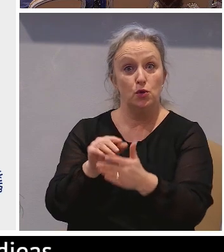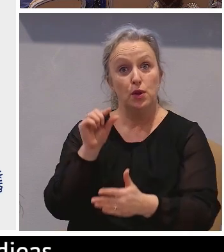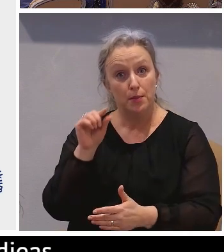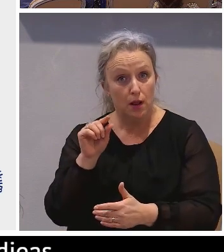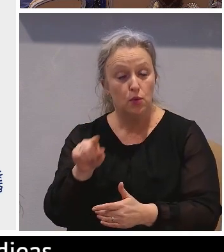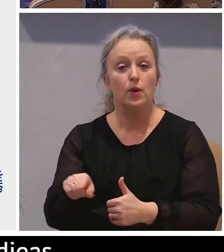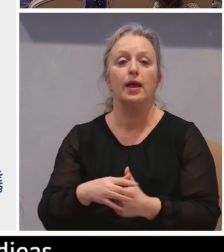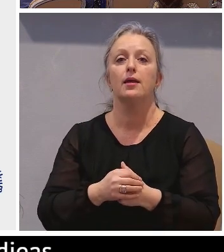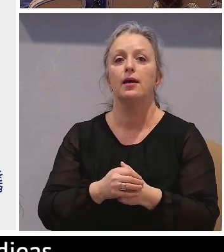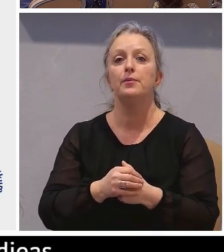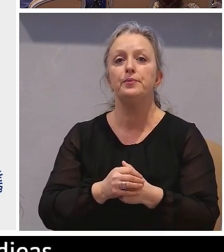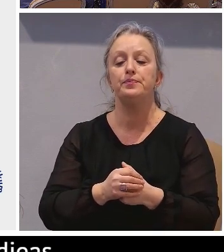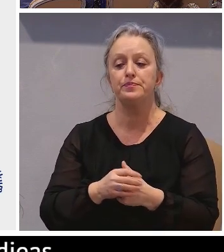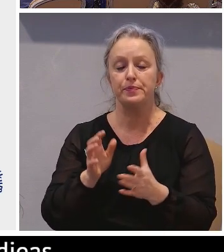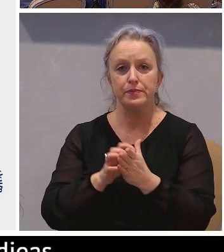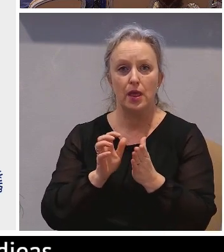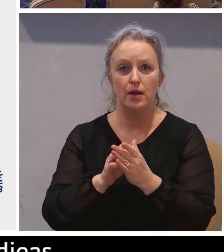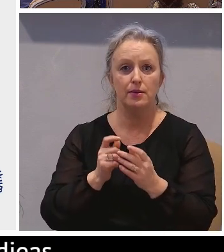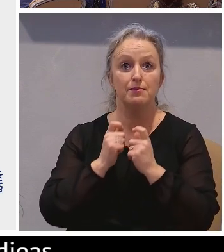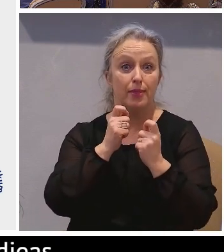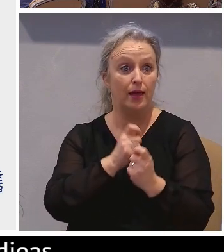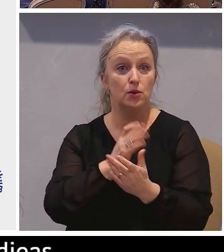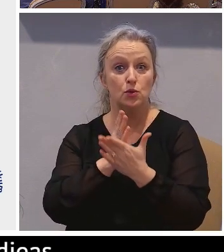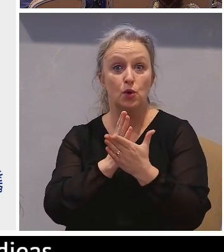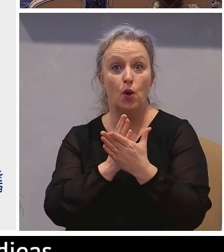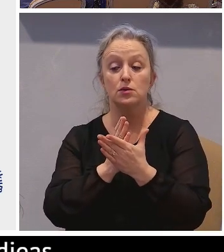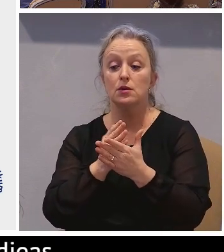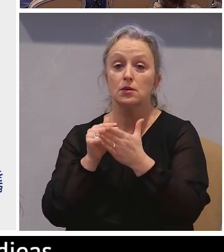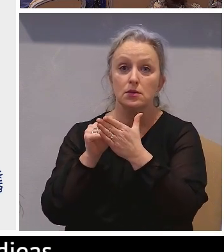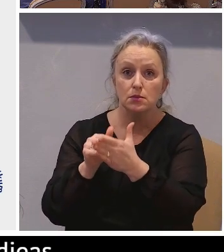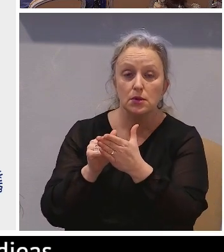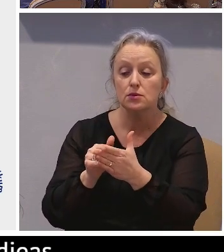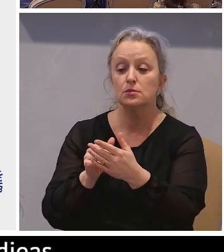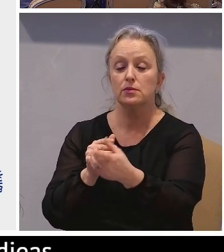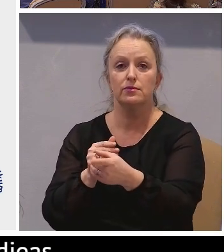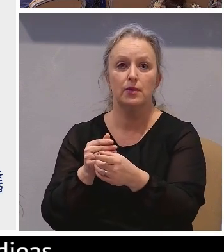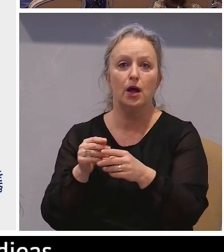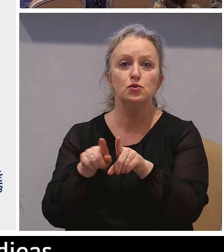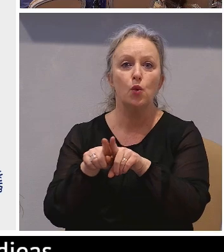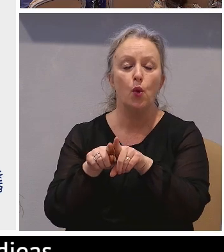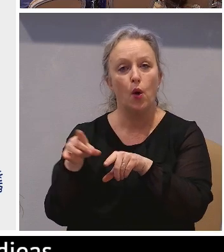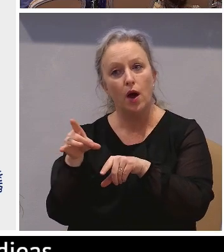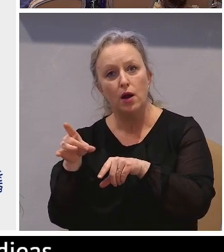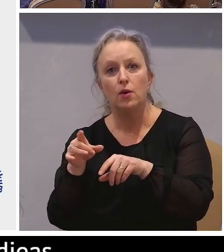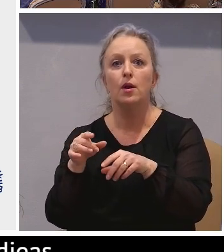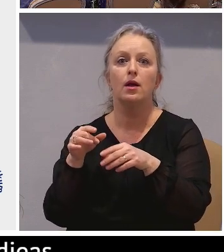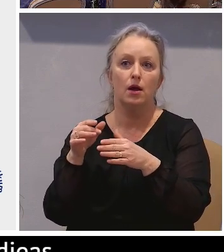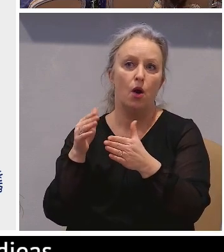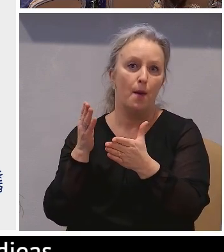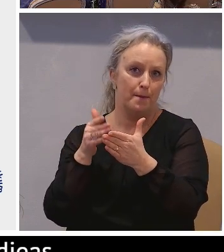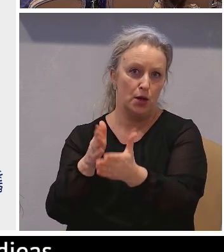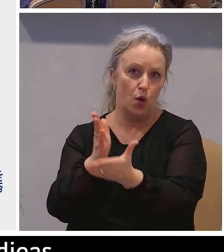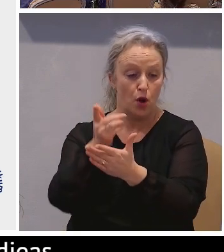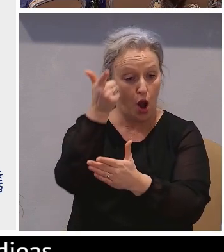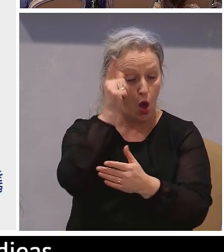place from mistõttu puberty on onwards, näidatud and siis, et toime this drug spermatogeneesile on. affects it to some Loomkatsetes extent. nähti, et